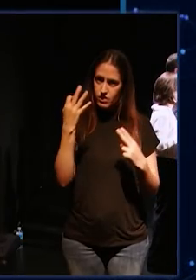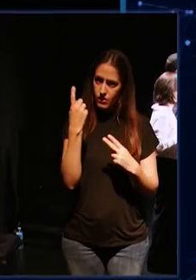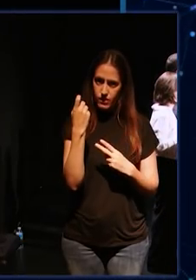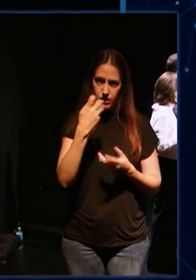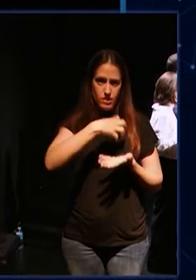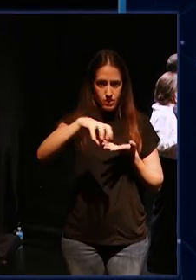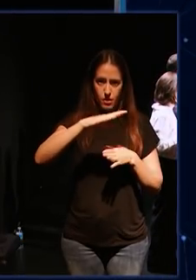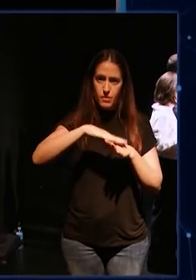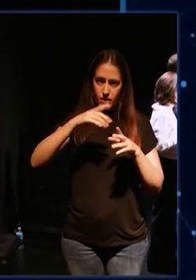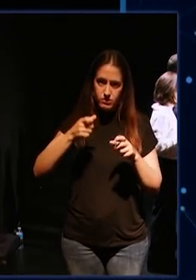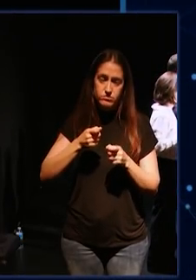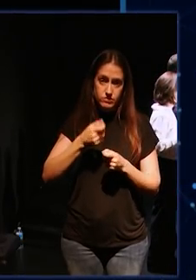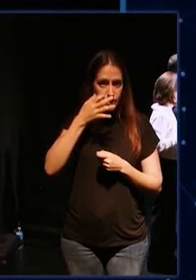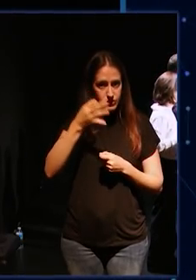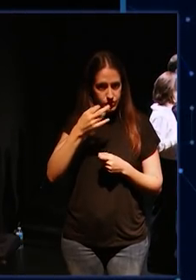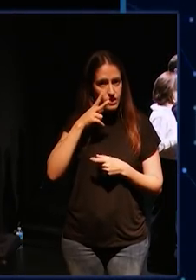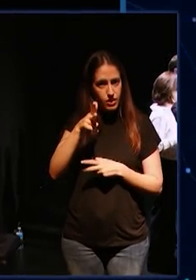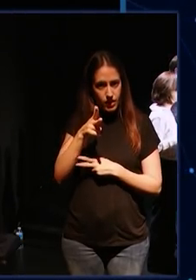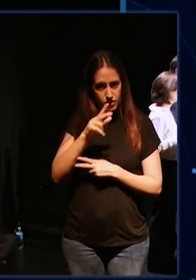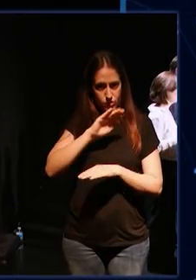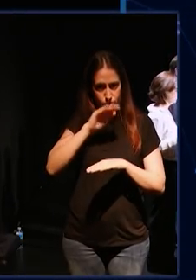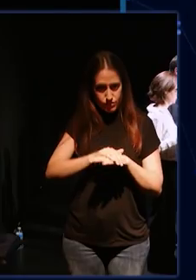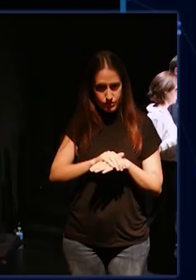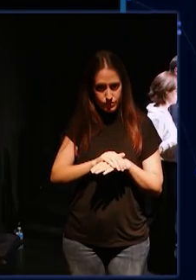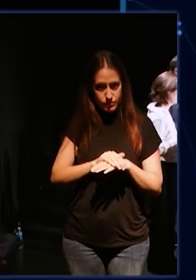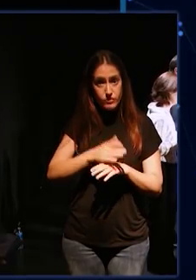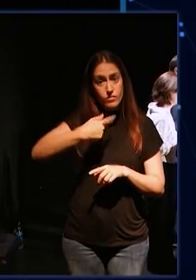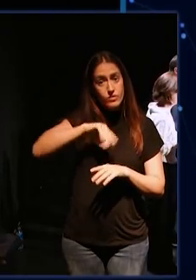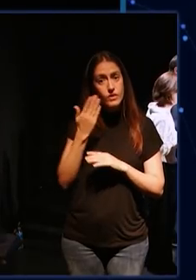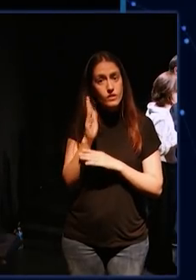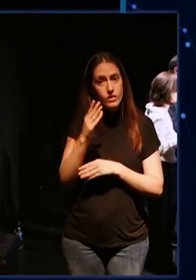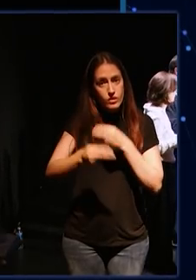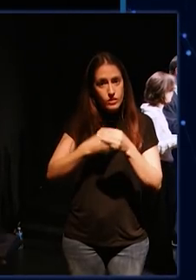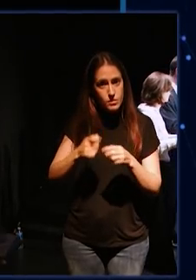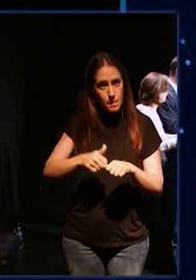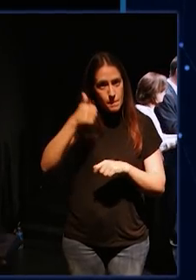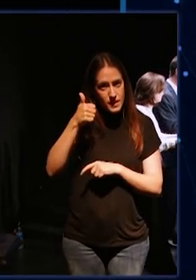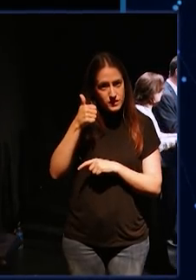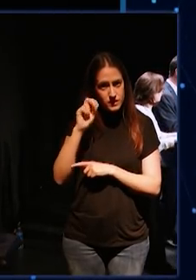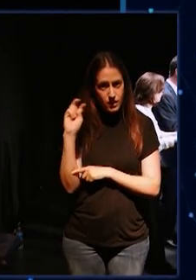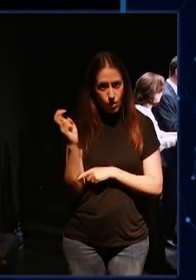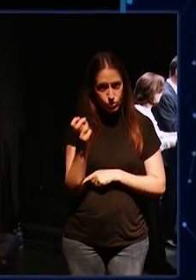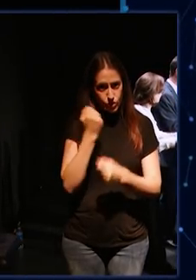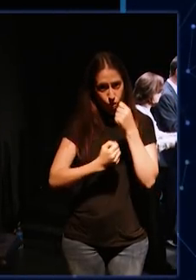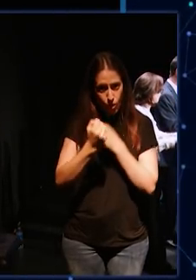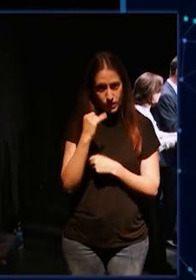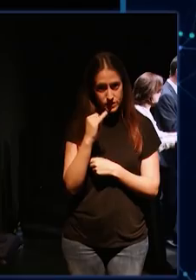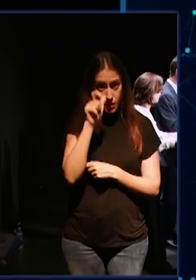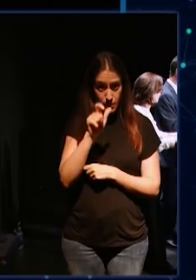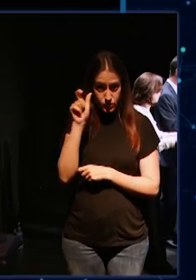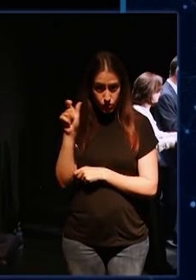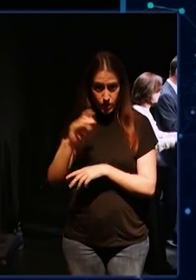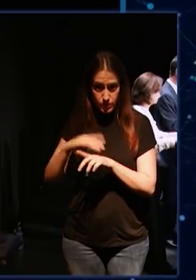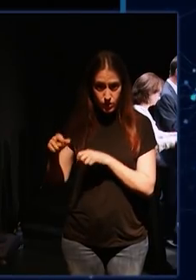per garantir aquest dret. La nostra proposta, per tant, és incrementar els recursos en els serveis de, tant econòmics com personals en els serveis